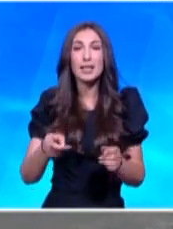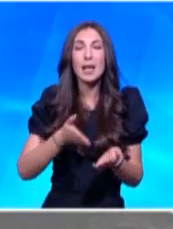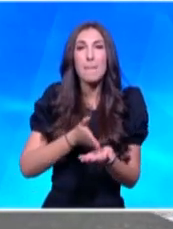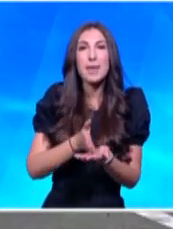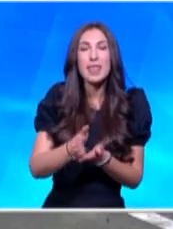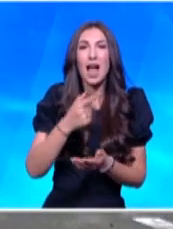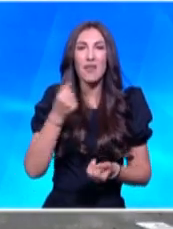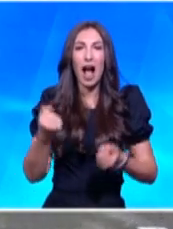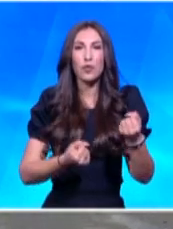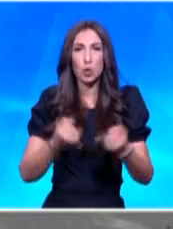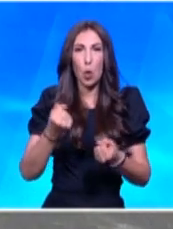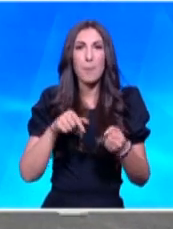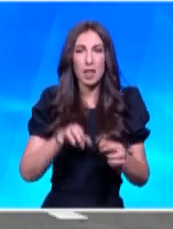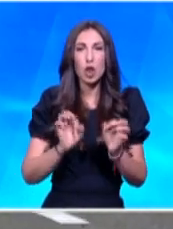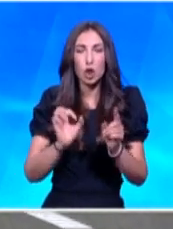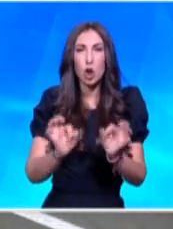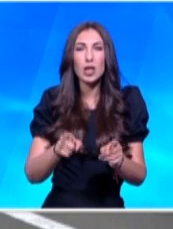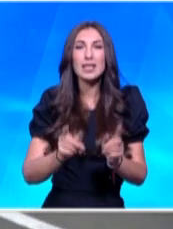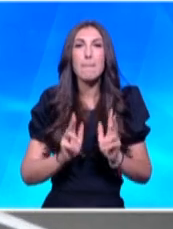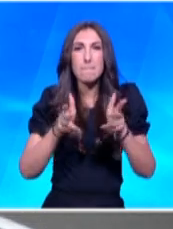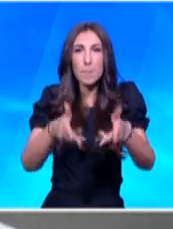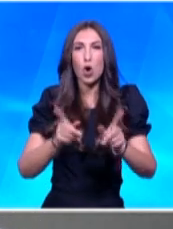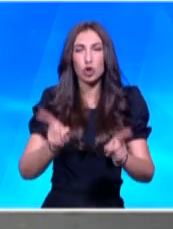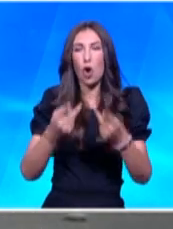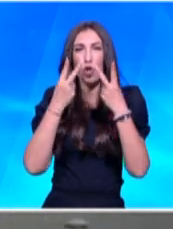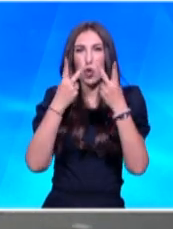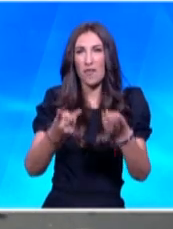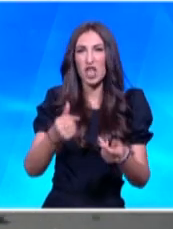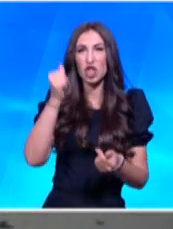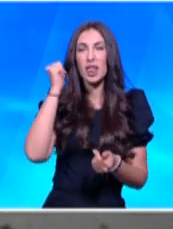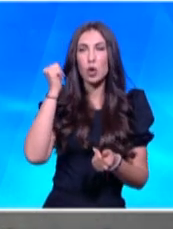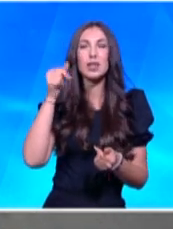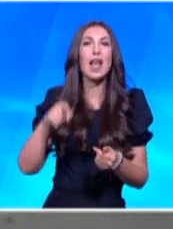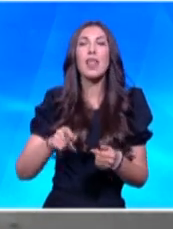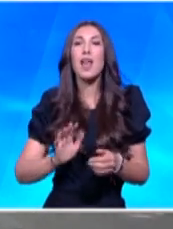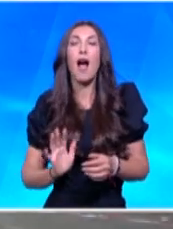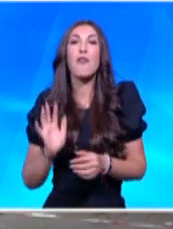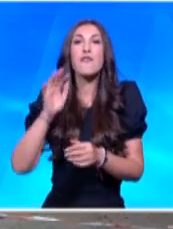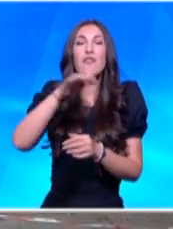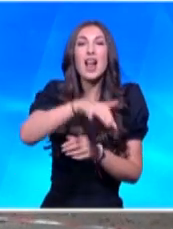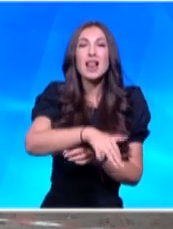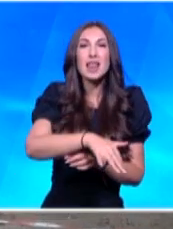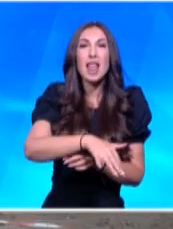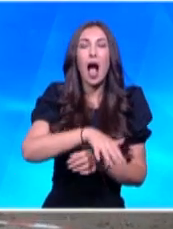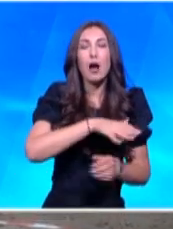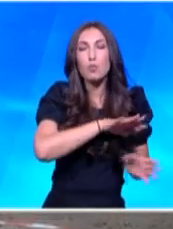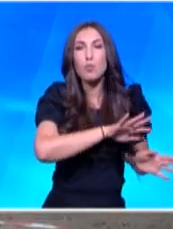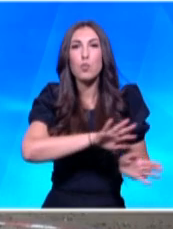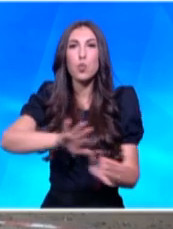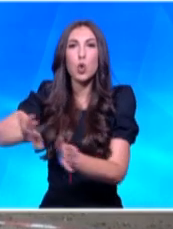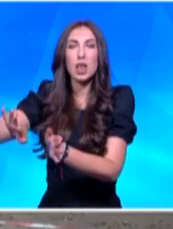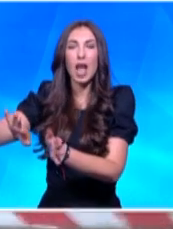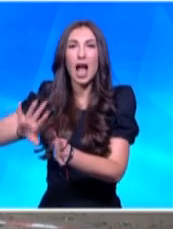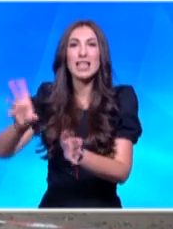минавали с автомобил по този мост, който може да видите, а приливната вълна ги помита заедно